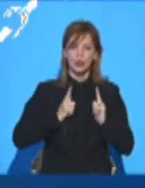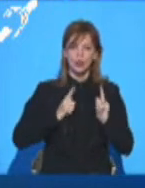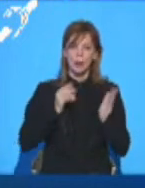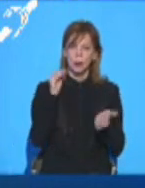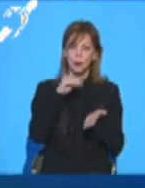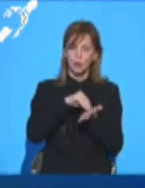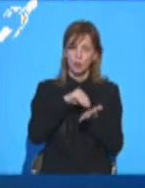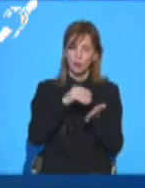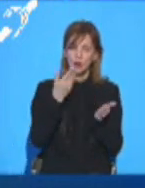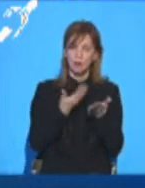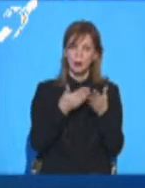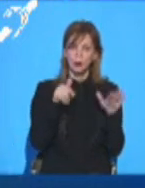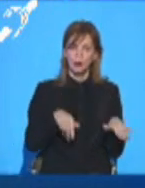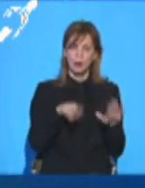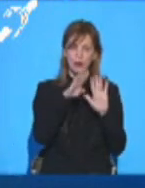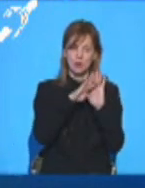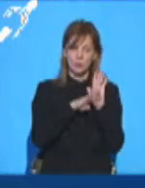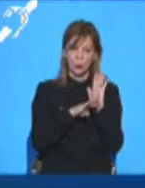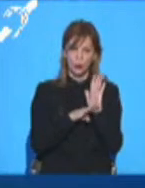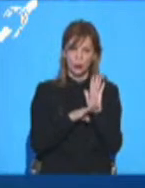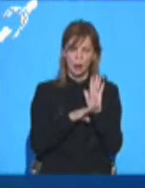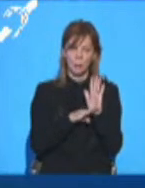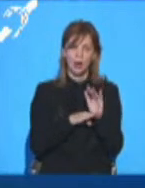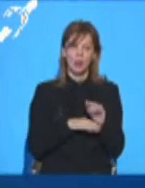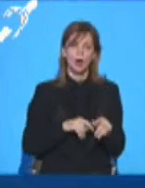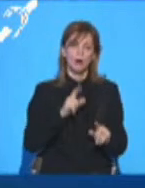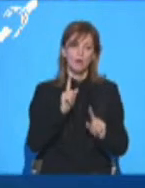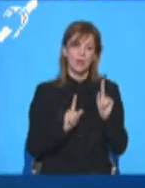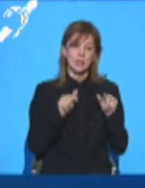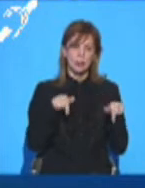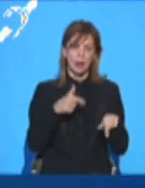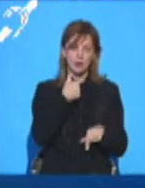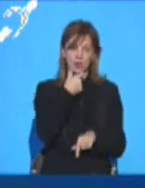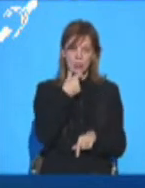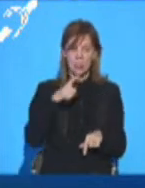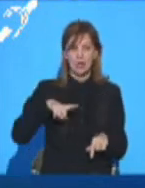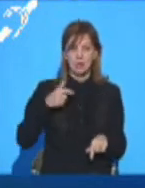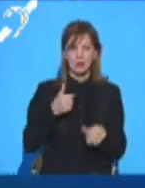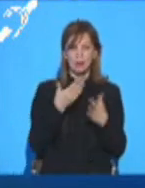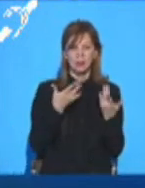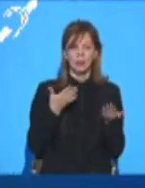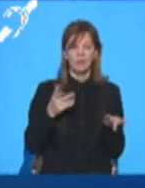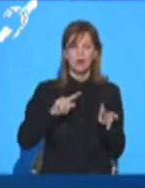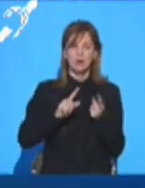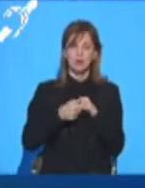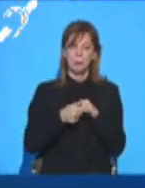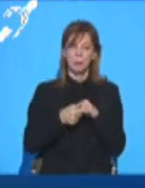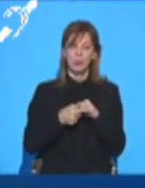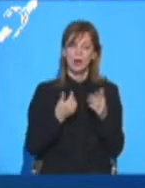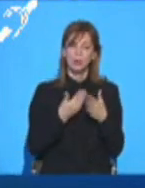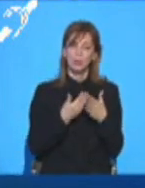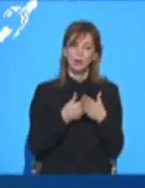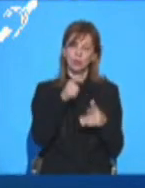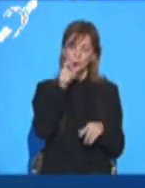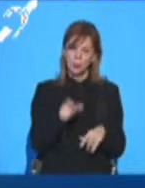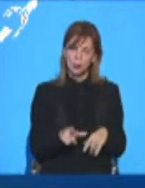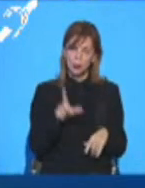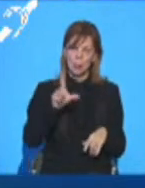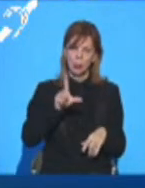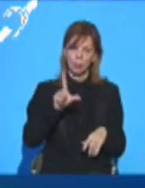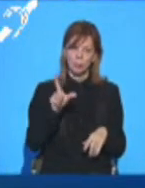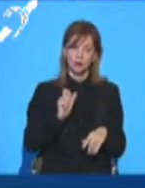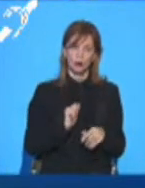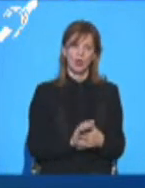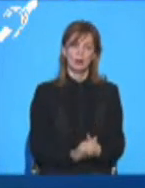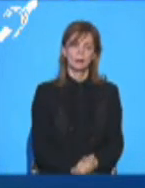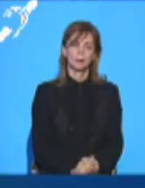pentru acest program extrem de apreciat de legumicultori. Comparativ cu acest an, există câteva modificări care sunt în favoarea celor care produc